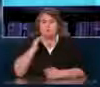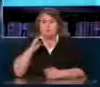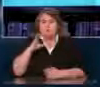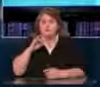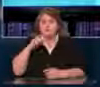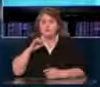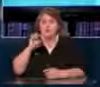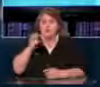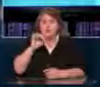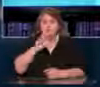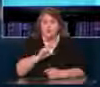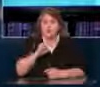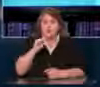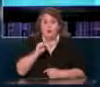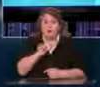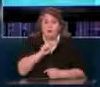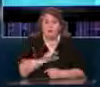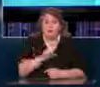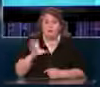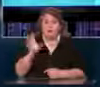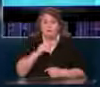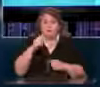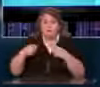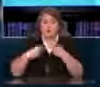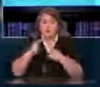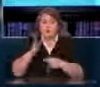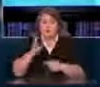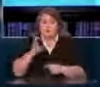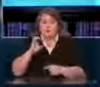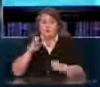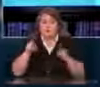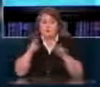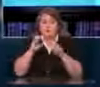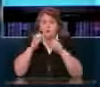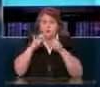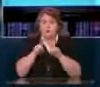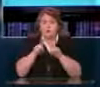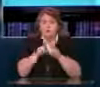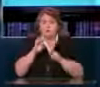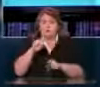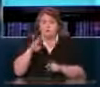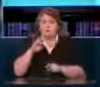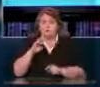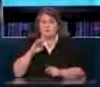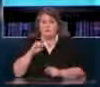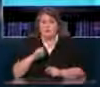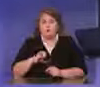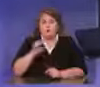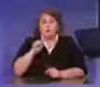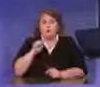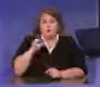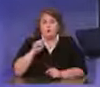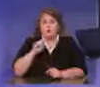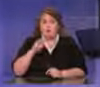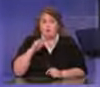организм А маленькое, А маленькое. Все поколение будет единообразным. По генотипу А большое, А маленькое,